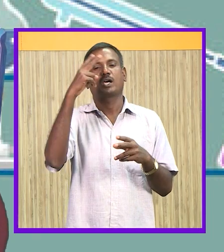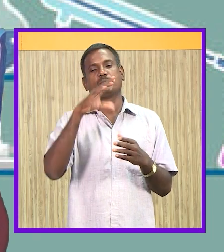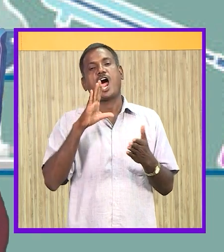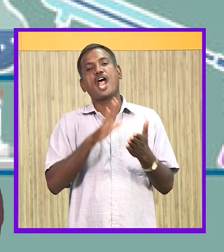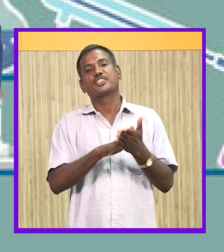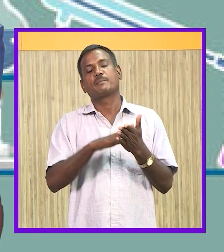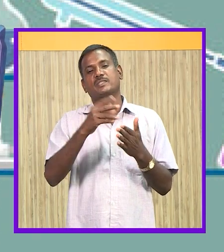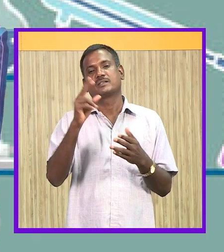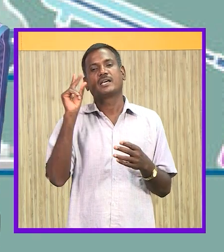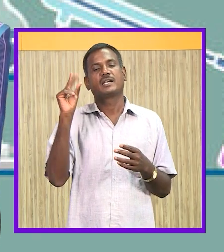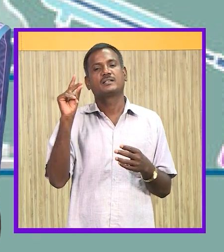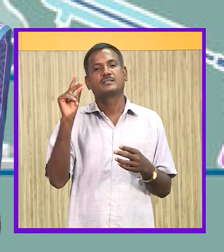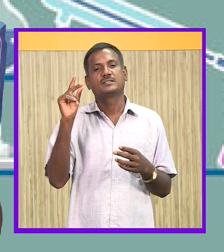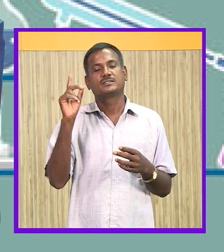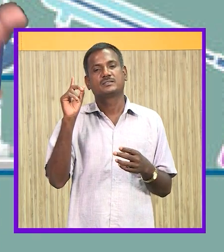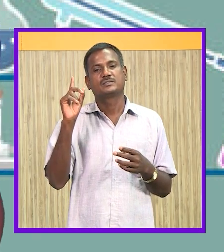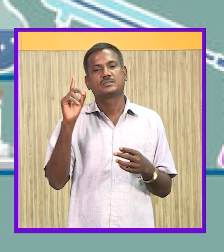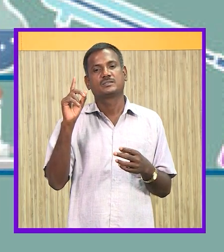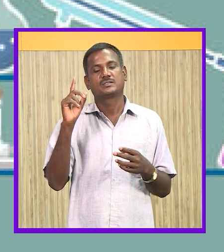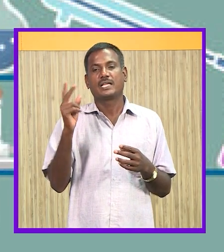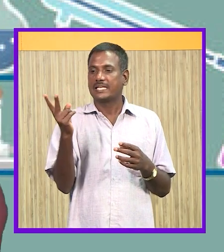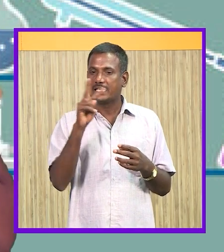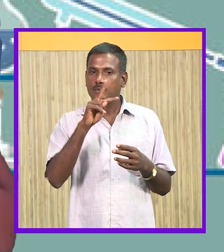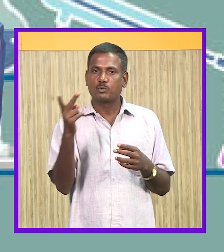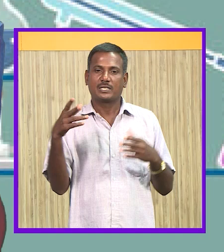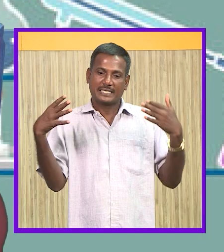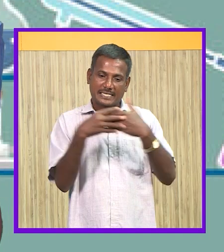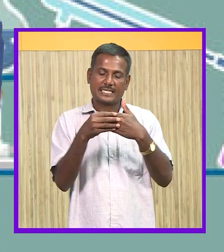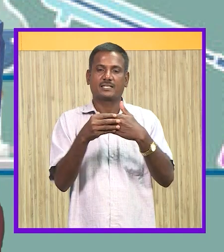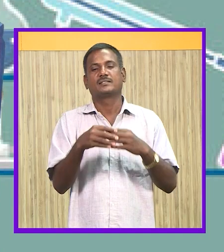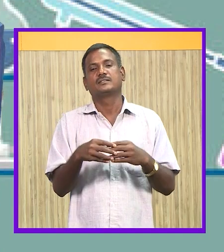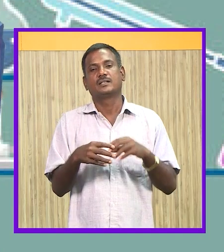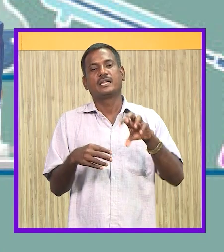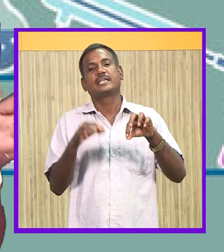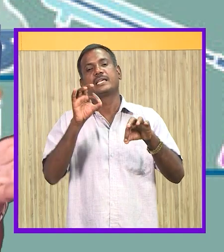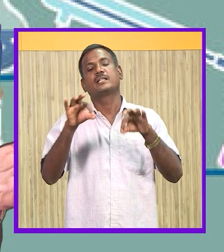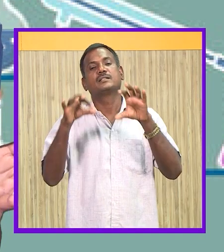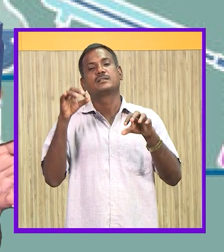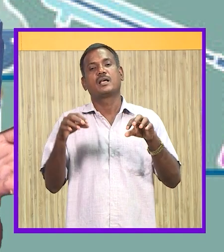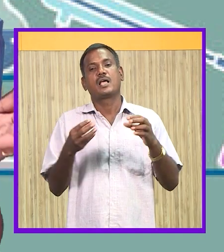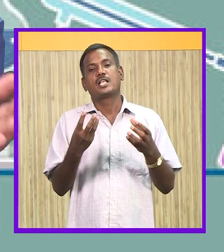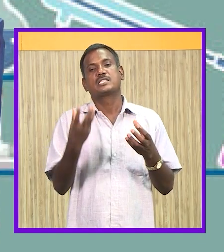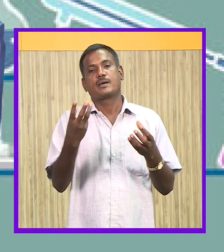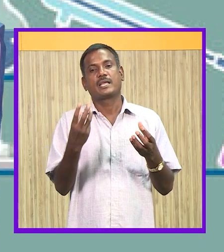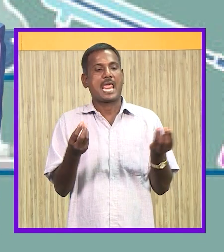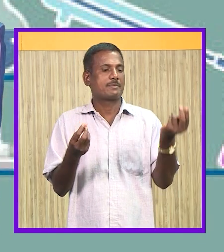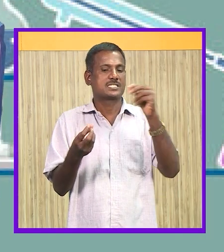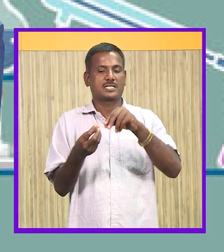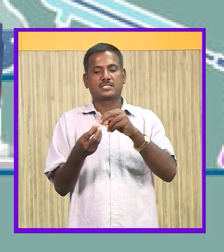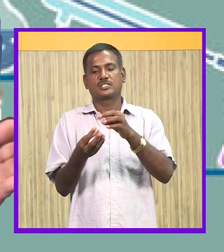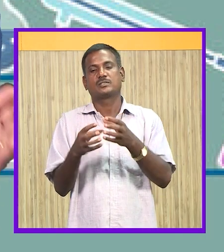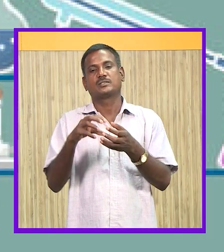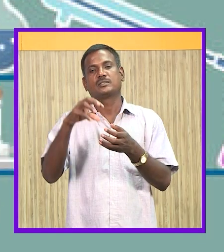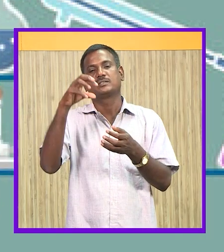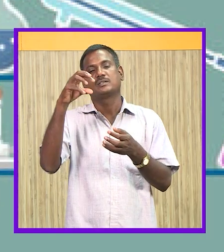உருவாக்க முடியும். இரண்டாவது காரணம், இரு பொருட்கள் இணைதல். எடுத்துக்காட்டா என்ன சொல்லலாம், சமையல் சோடாவையும் எலுமிச்சை சாறையும்